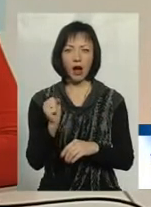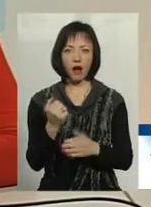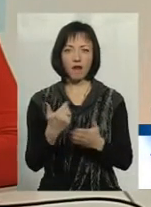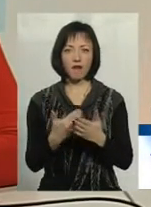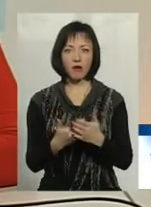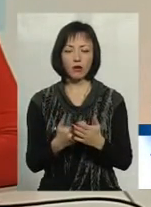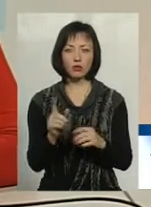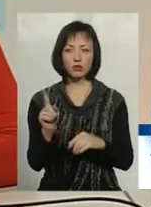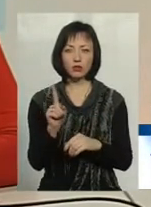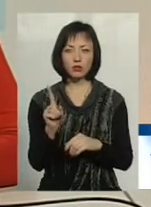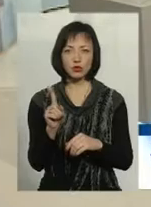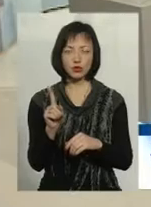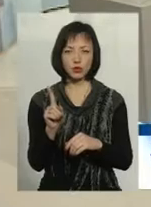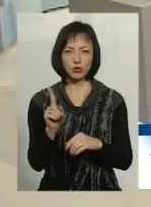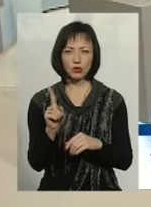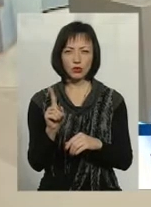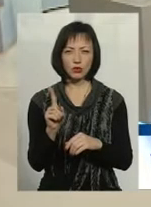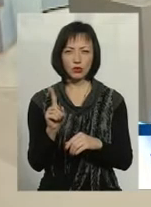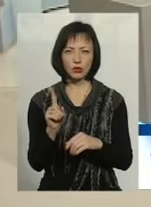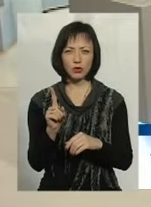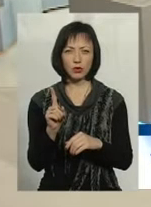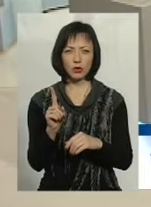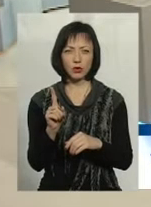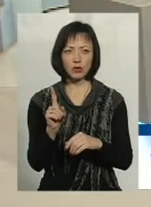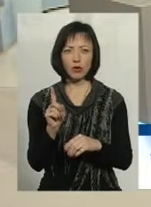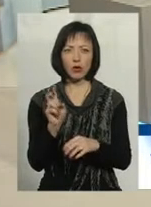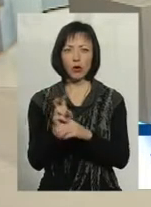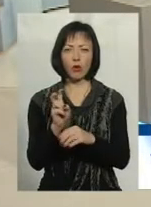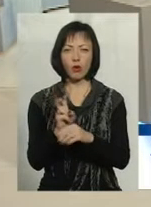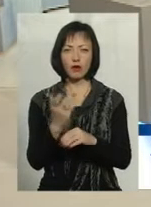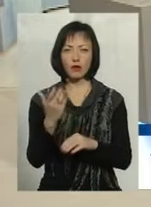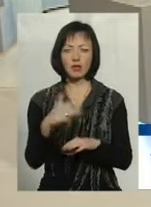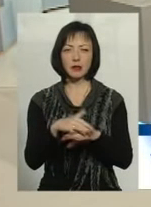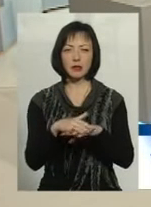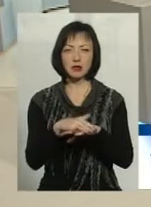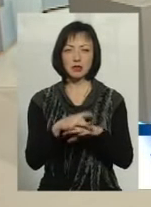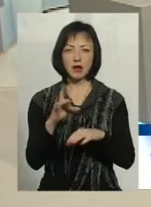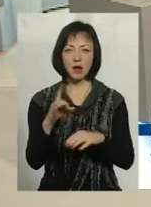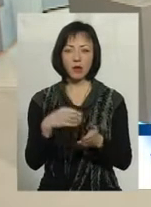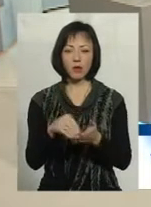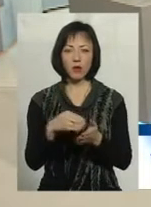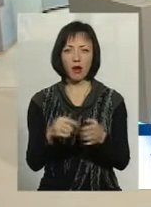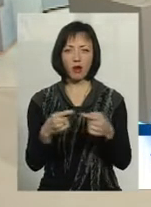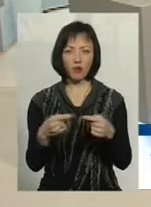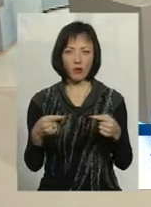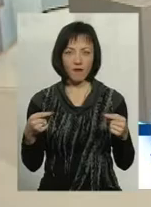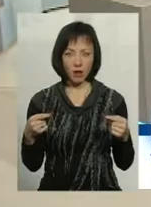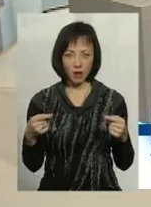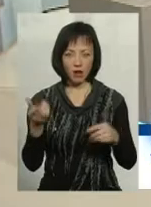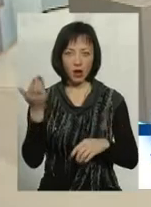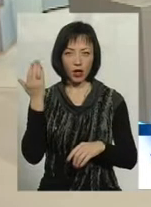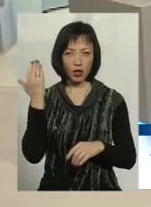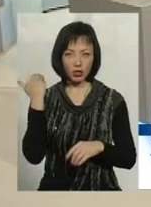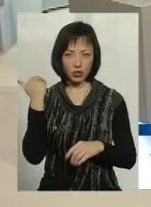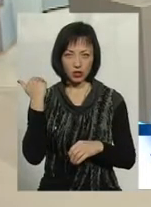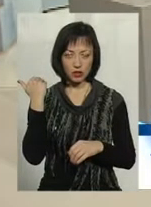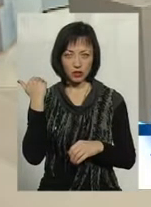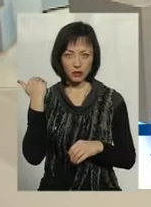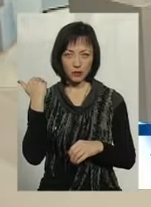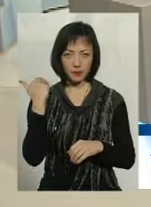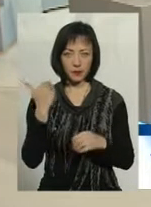рази збільшити в цім, заставити людей платити, наприклад, ці внески. Що будуть робити ті ж самі колективи? Ну, члени там